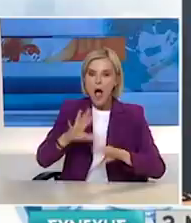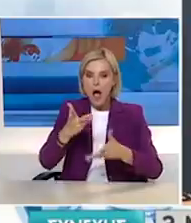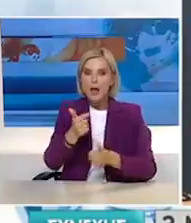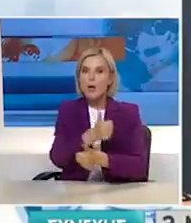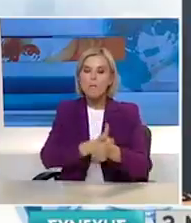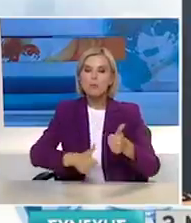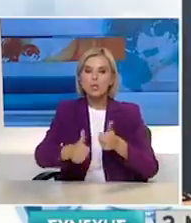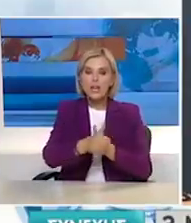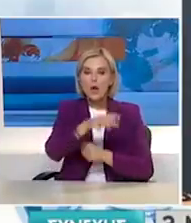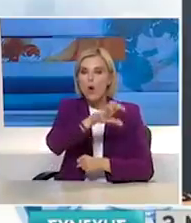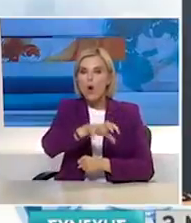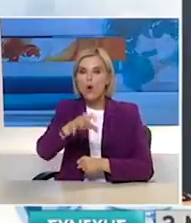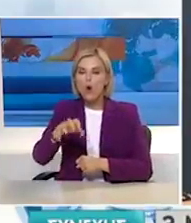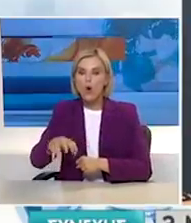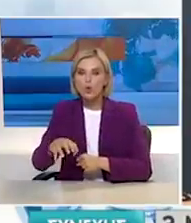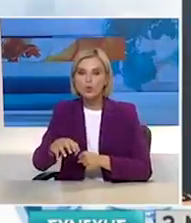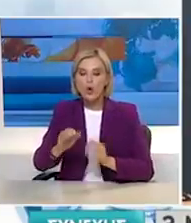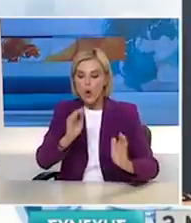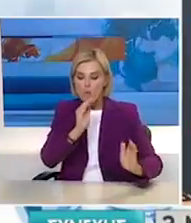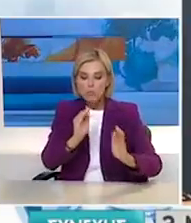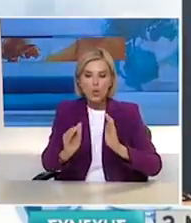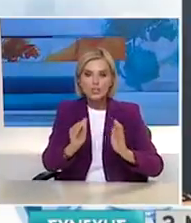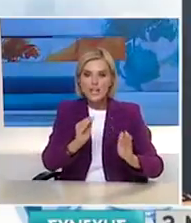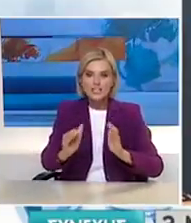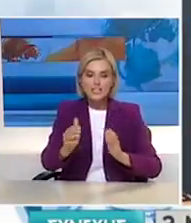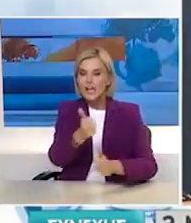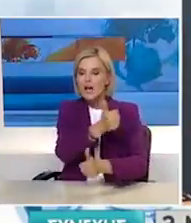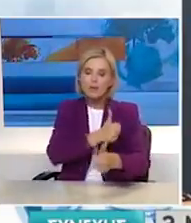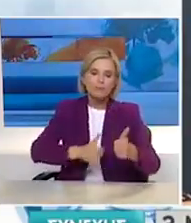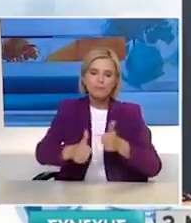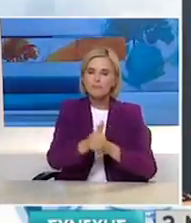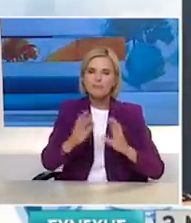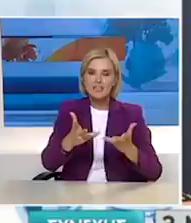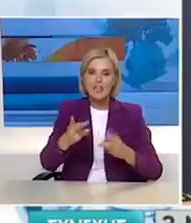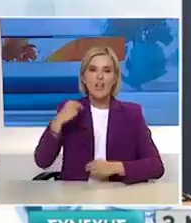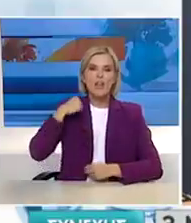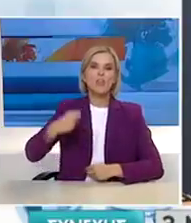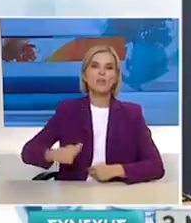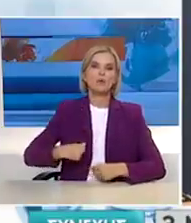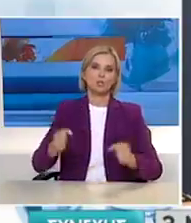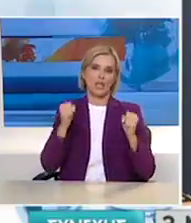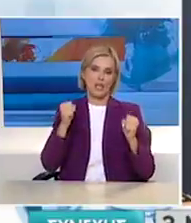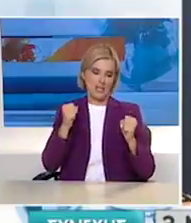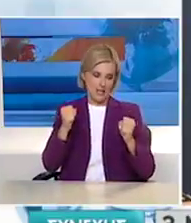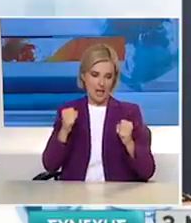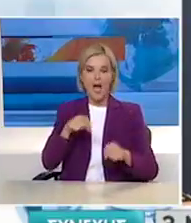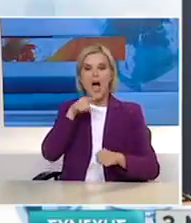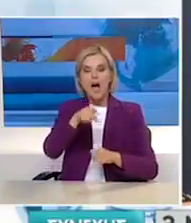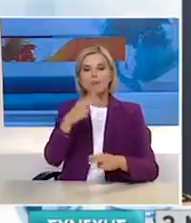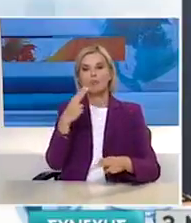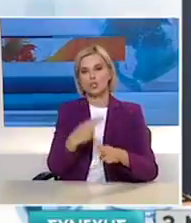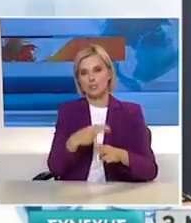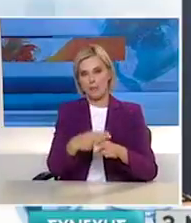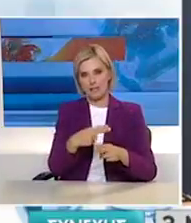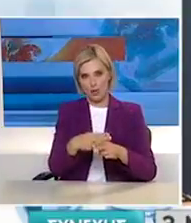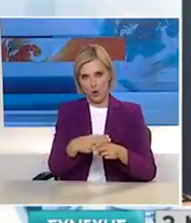προτεραιότητά μας. Η διαφύλαξη της δημόσιας υγείας. Είναι αδιαπραγμάτευτο. Και σε αυτό το ζήτημα δεν πρόκειται ποτέ και